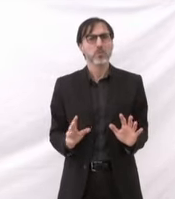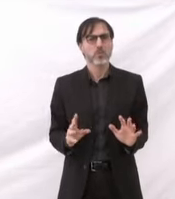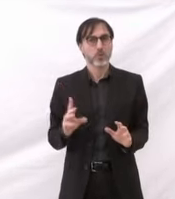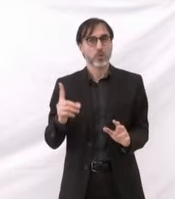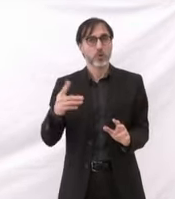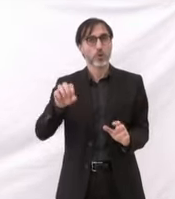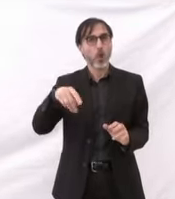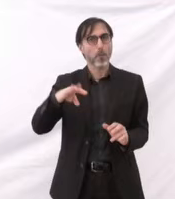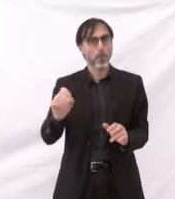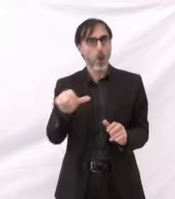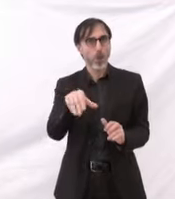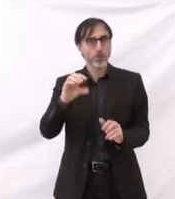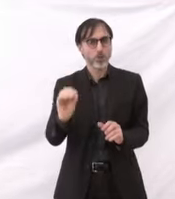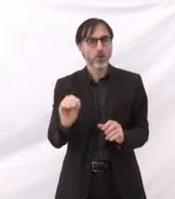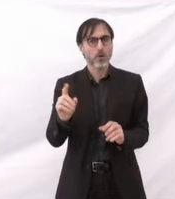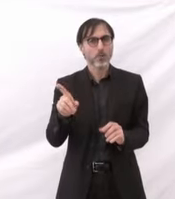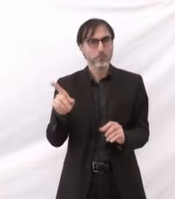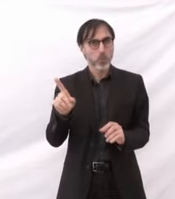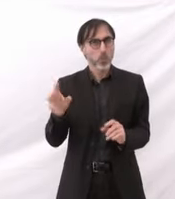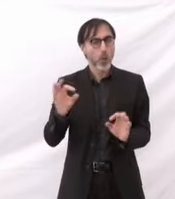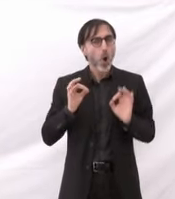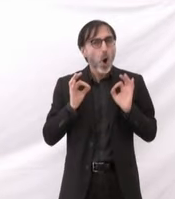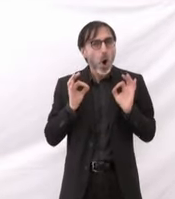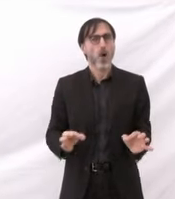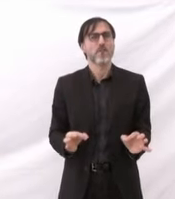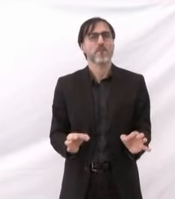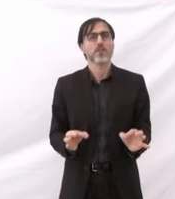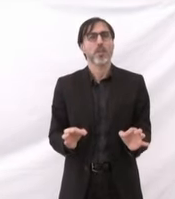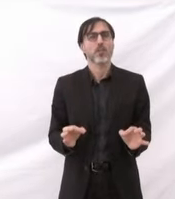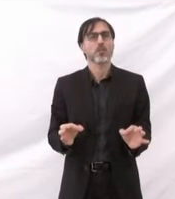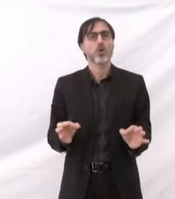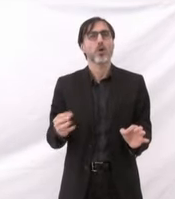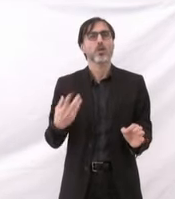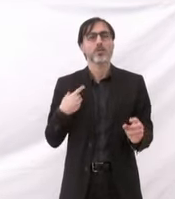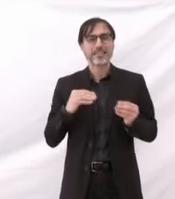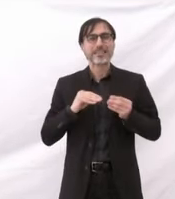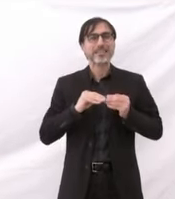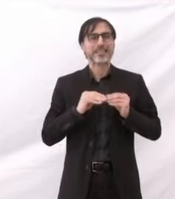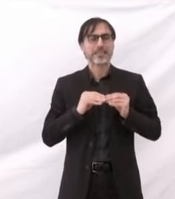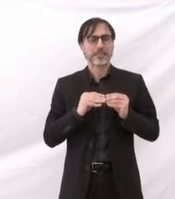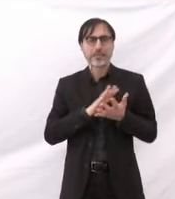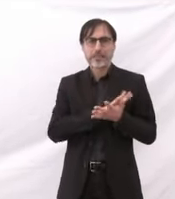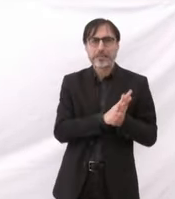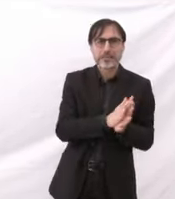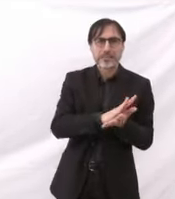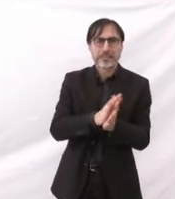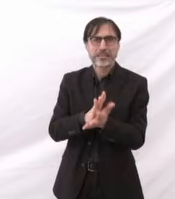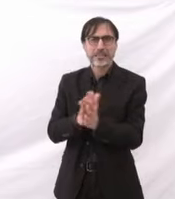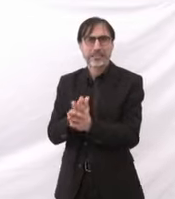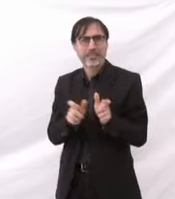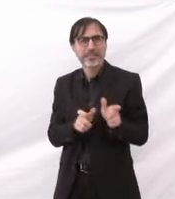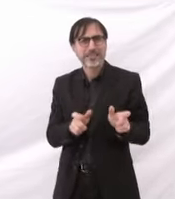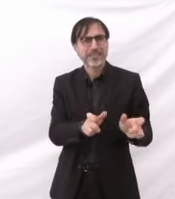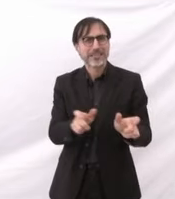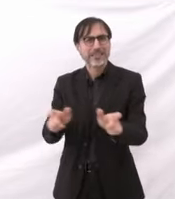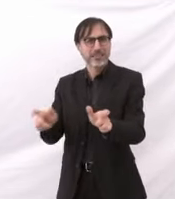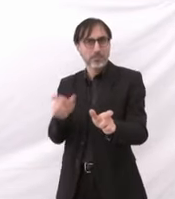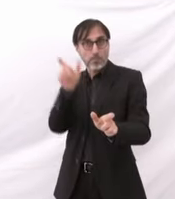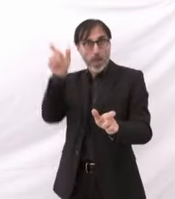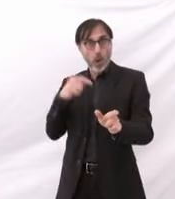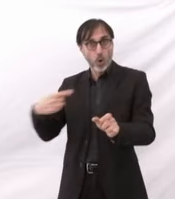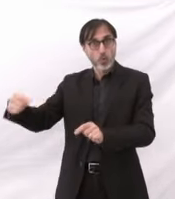Don Bosco era convinto che il sistema repressivo, sono parole